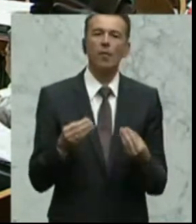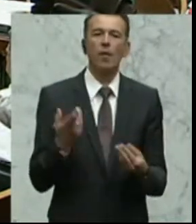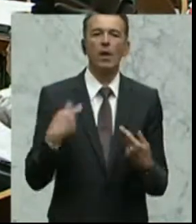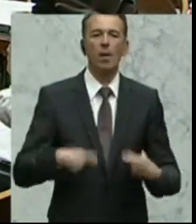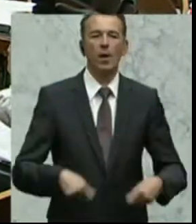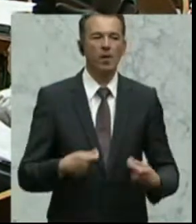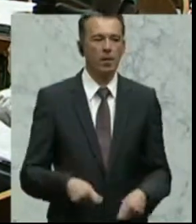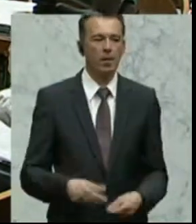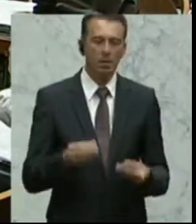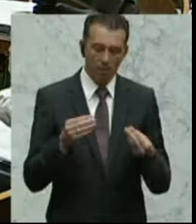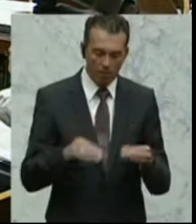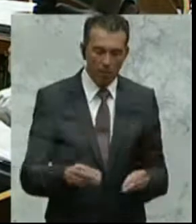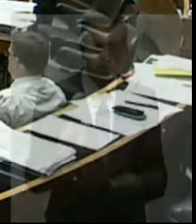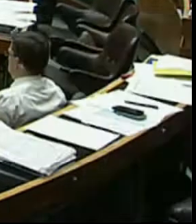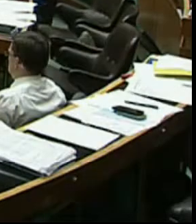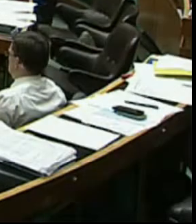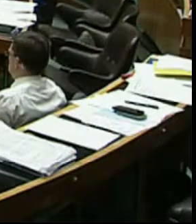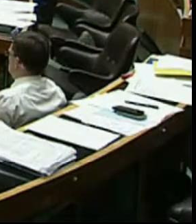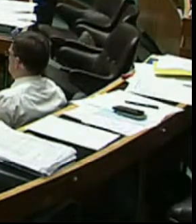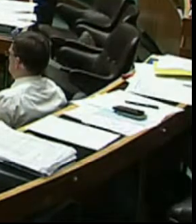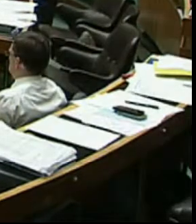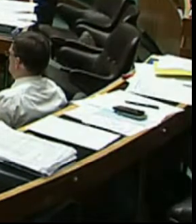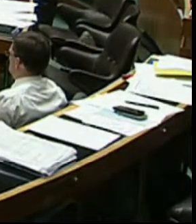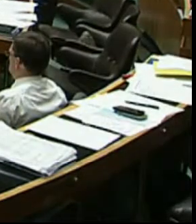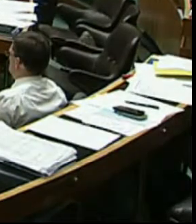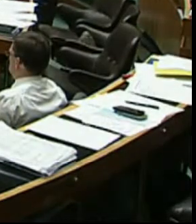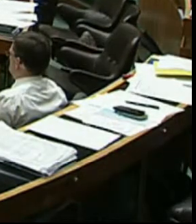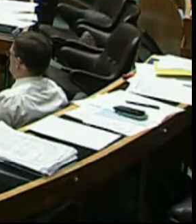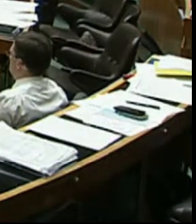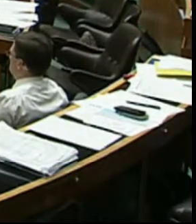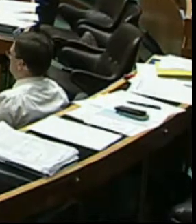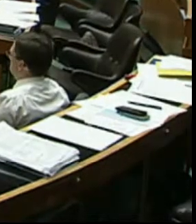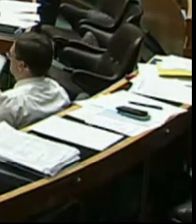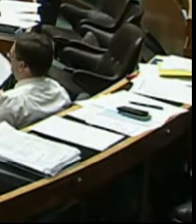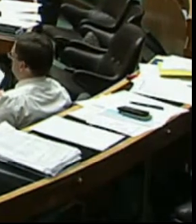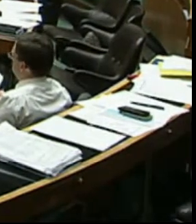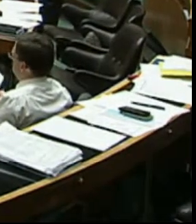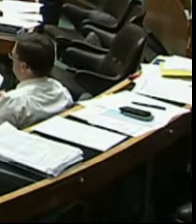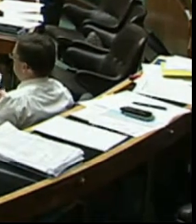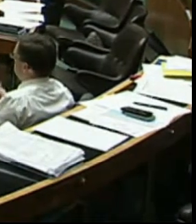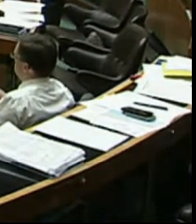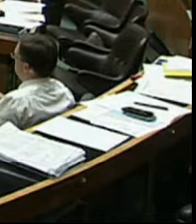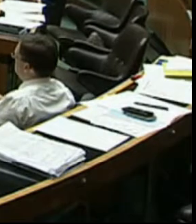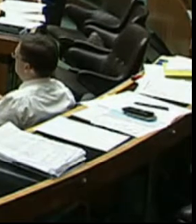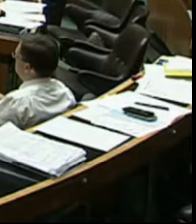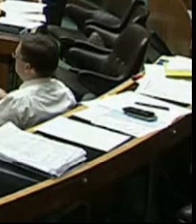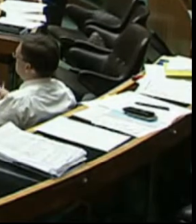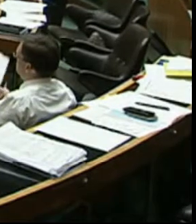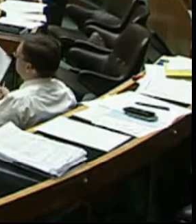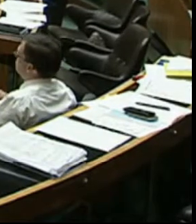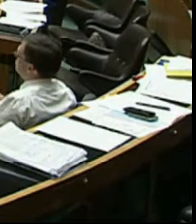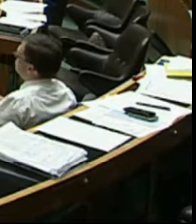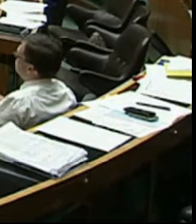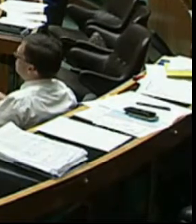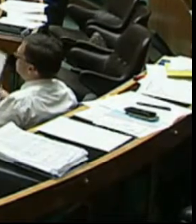durch Vermögenssteuern finanziert sein. Gerald Lorca, Sozialsprecher der NEOS, ist schon am Wort. Politik lobt, dann muss sie weit in